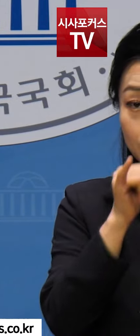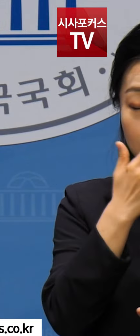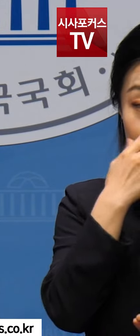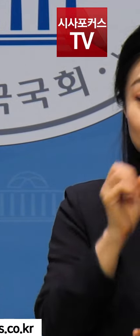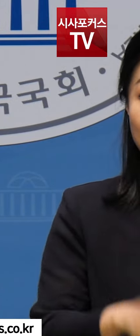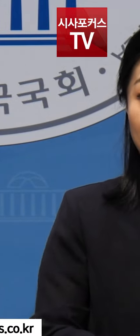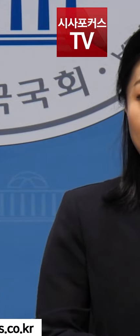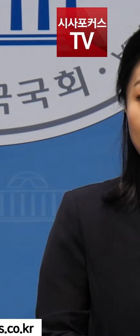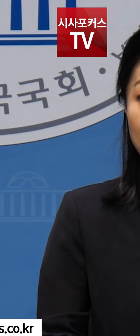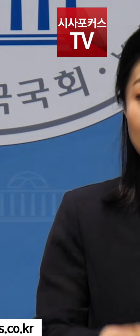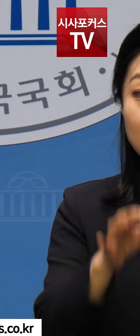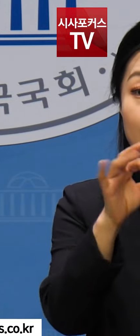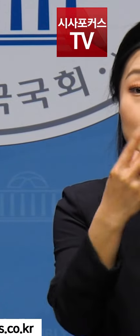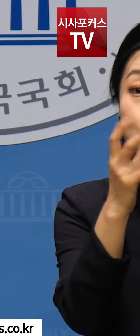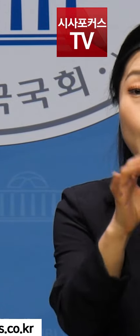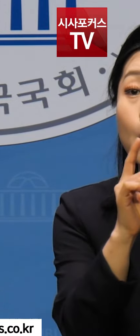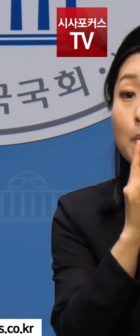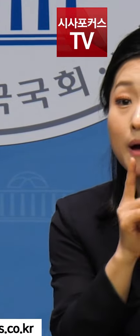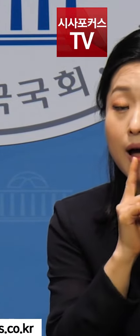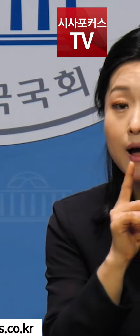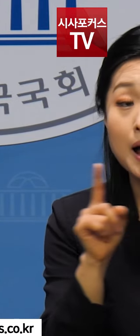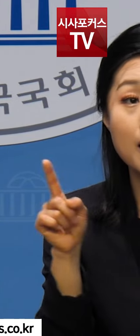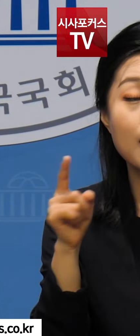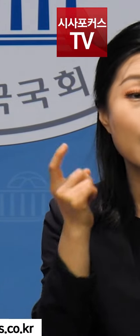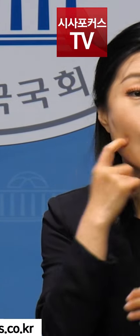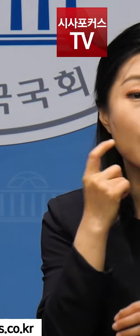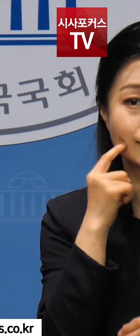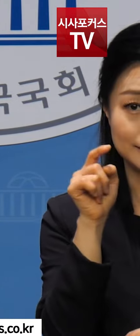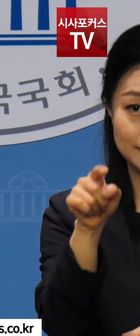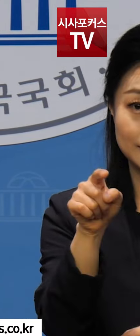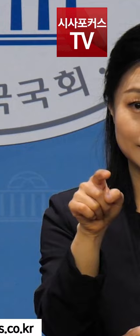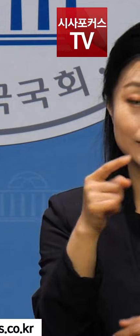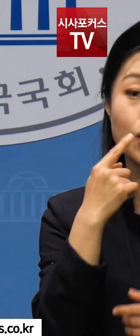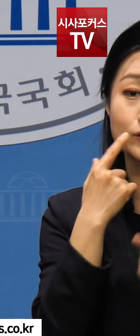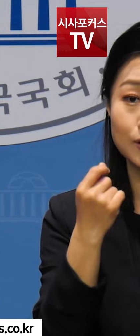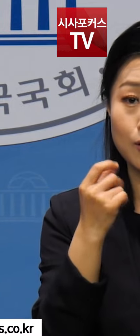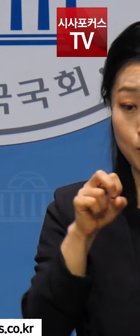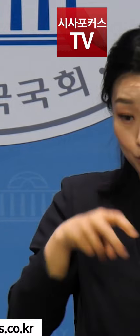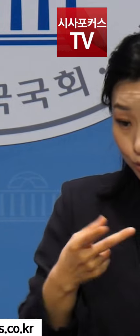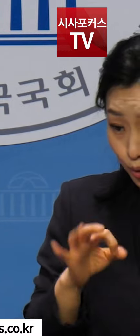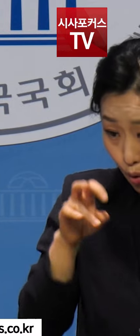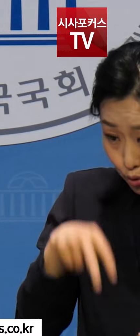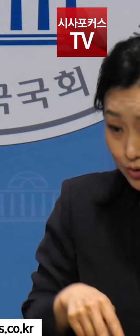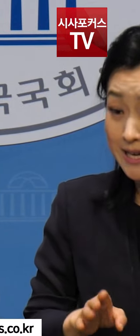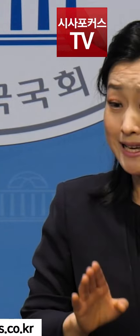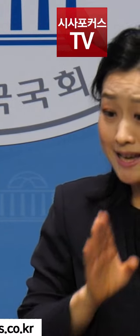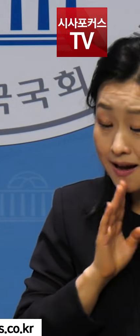무시하고 김용 부원장의 말은 거짓이고 또 유동규의 말은